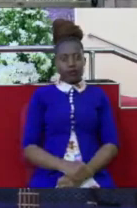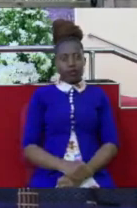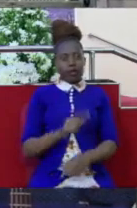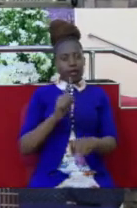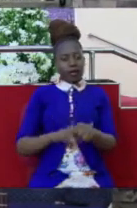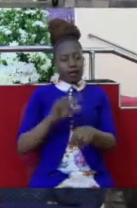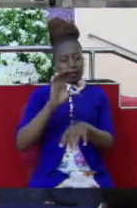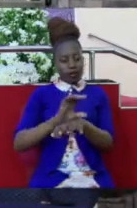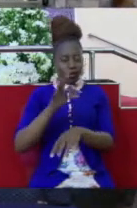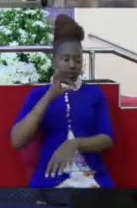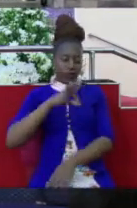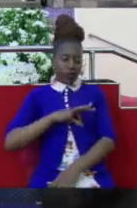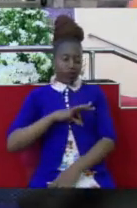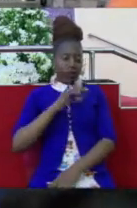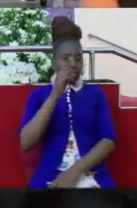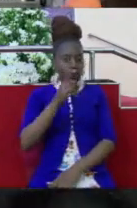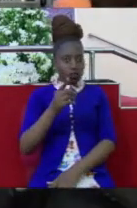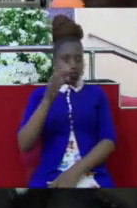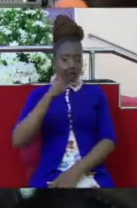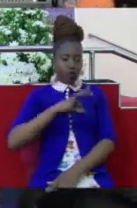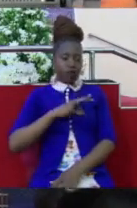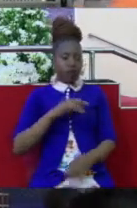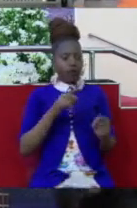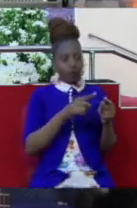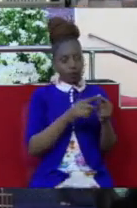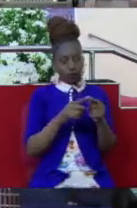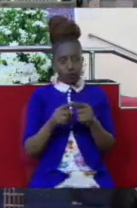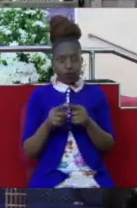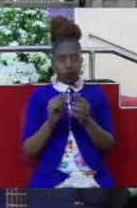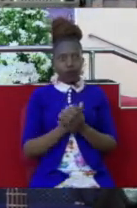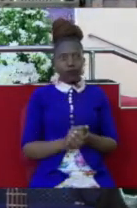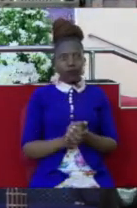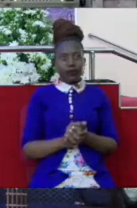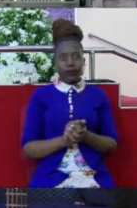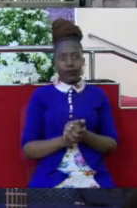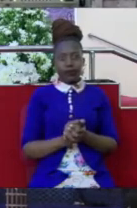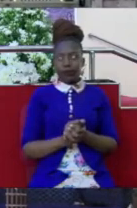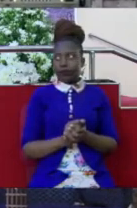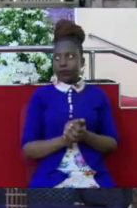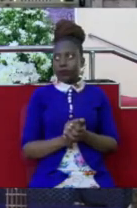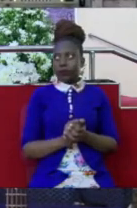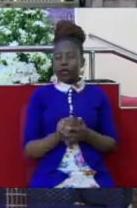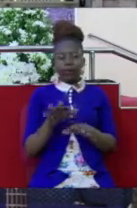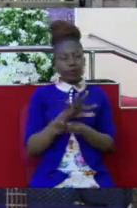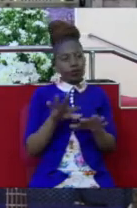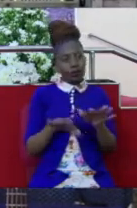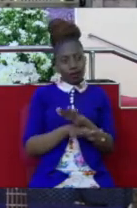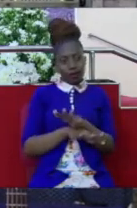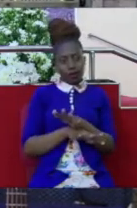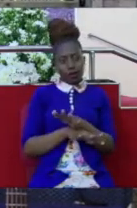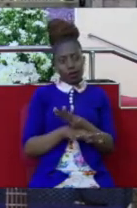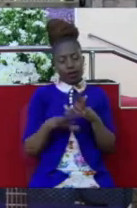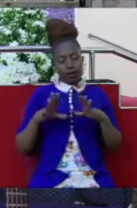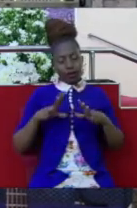kanisa inafanya shughuli zao na wewe pia unapata mazao yako. A reciprocal agreement works that way. Kila kitu ambacho kinakubaliana kinafanya namna